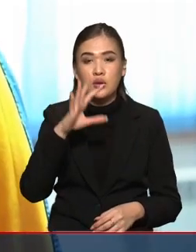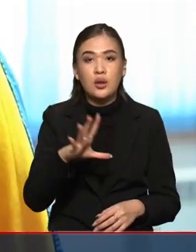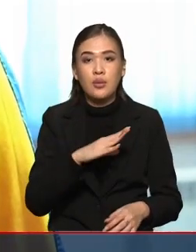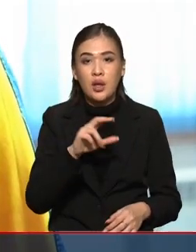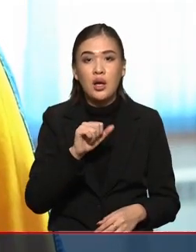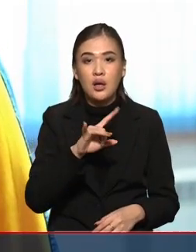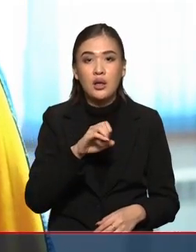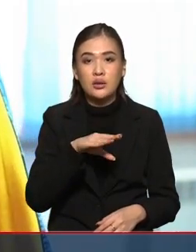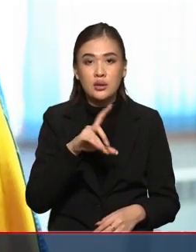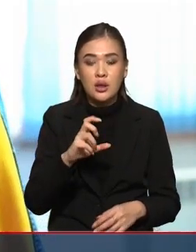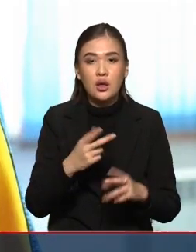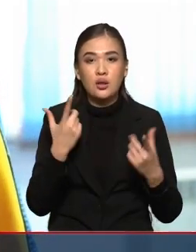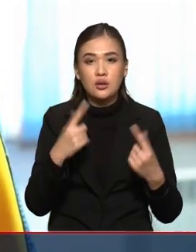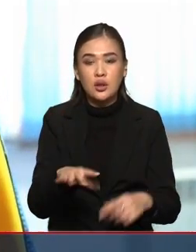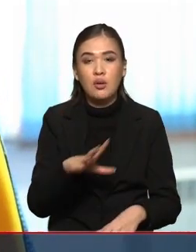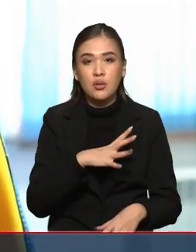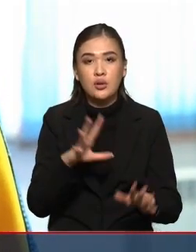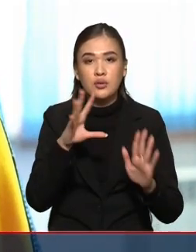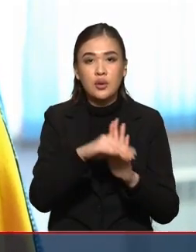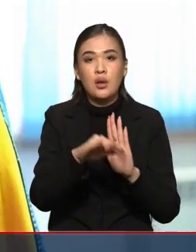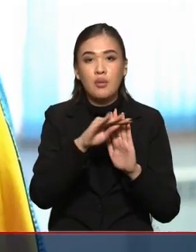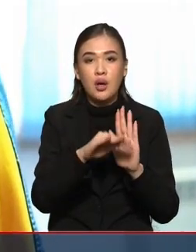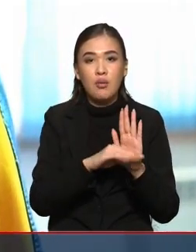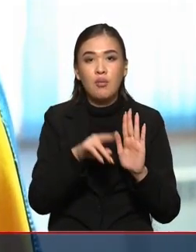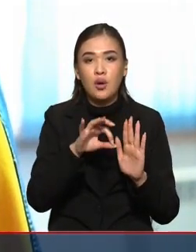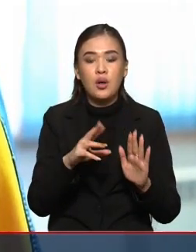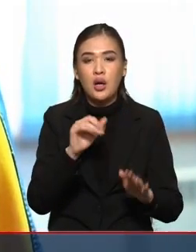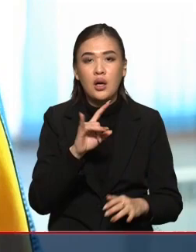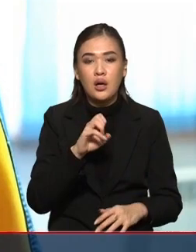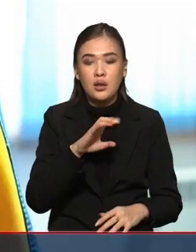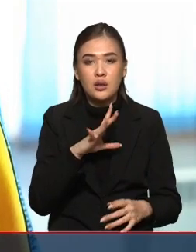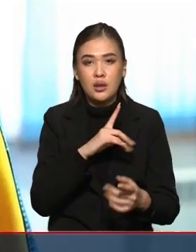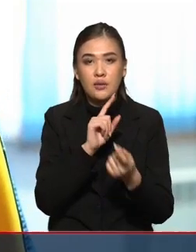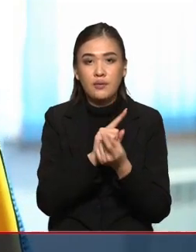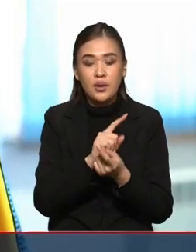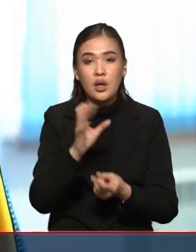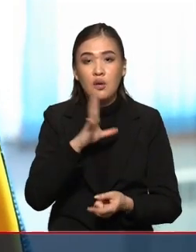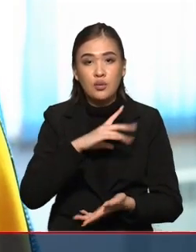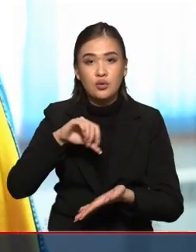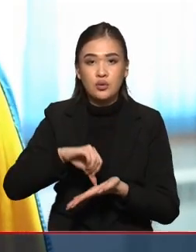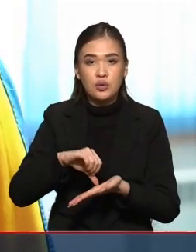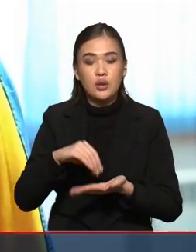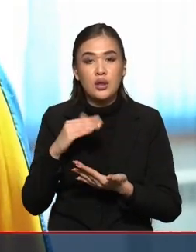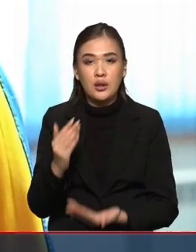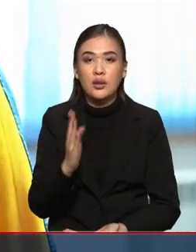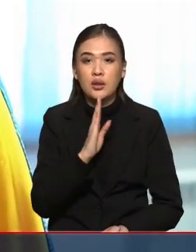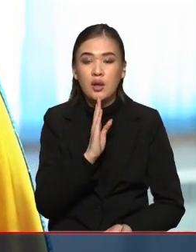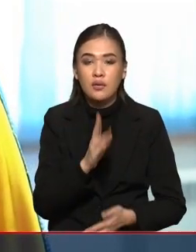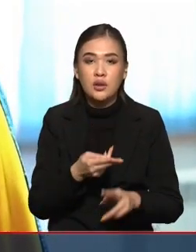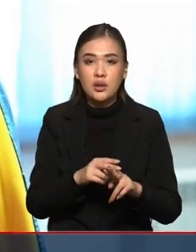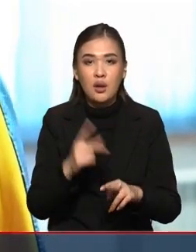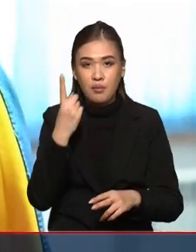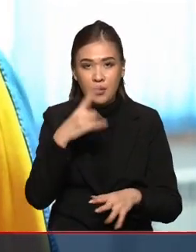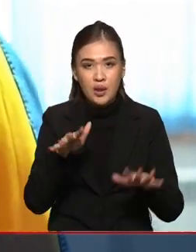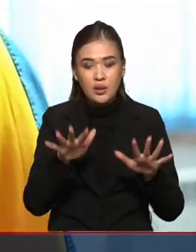карате, куда входила программа по пара-карате. Там участвовала наша Даяна. Она заняла